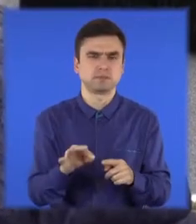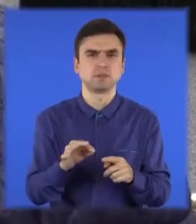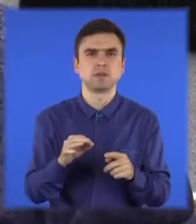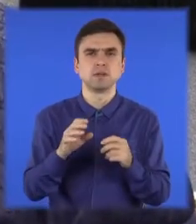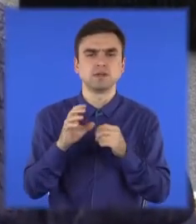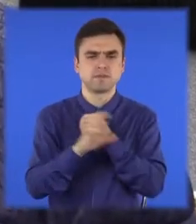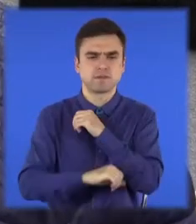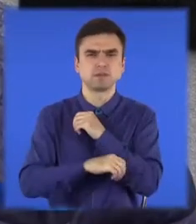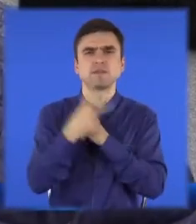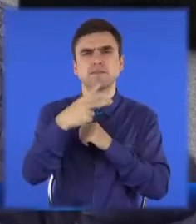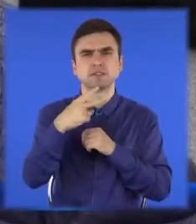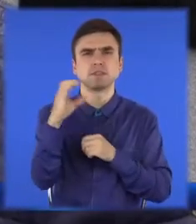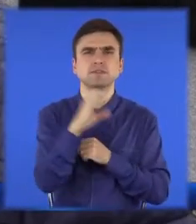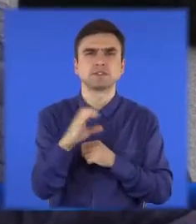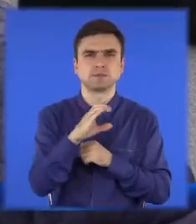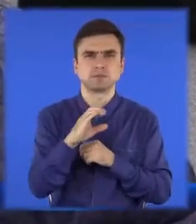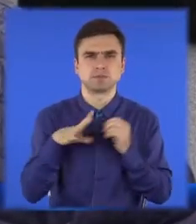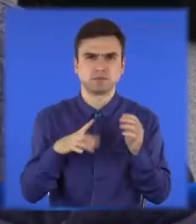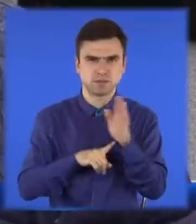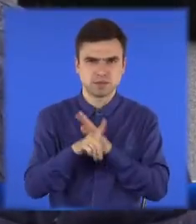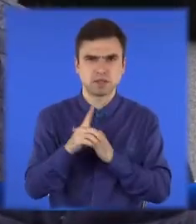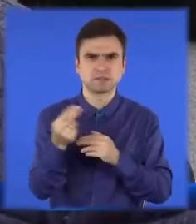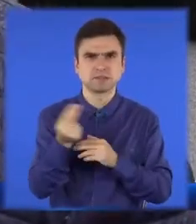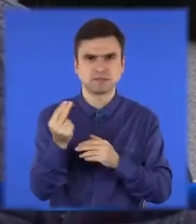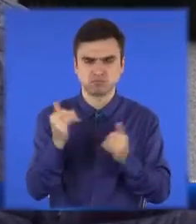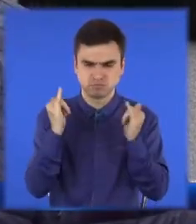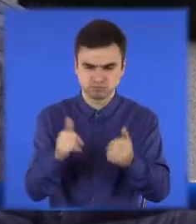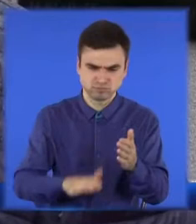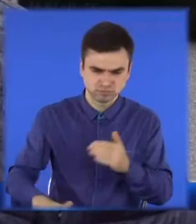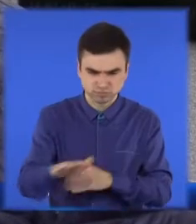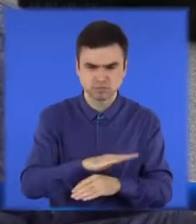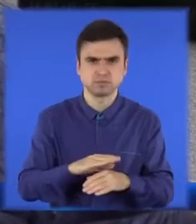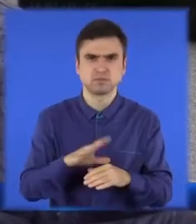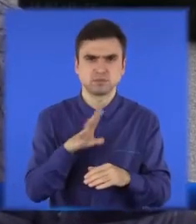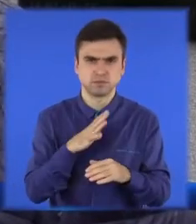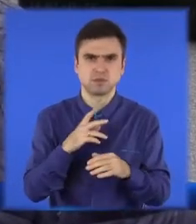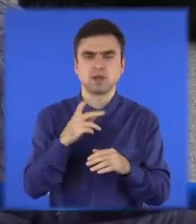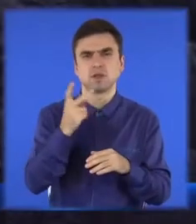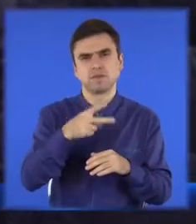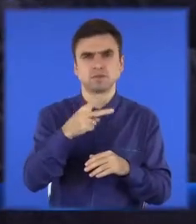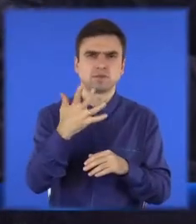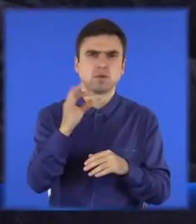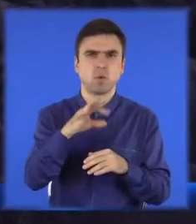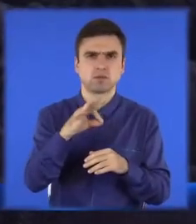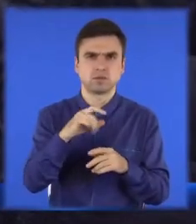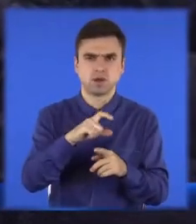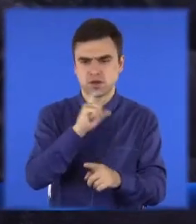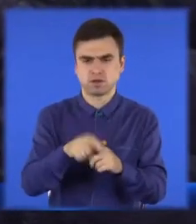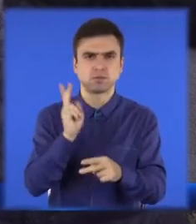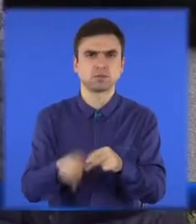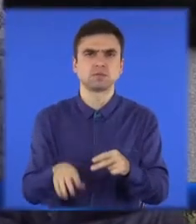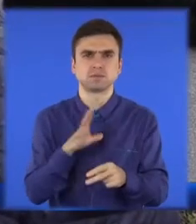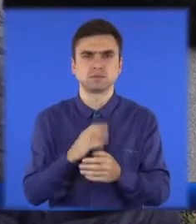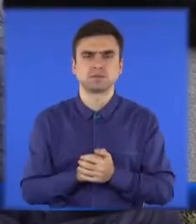в 20-х числах сентября. Ми почали з фундамента, і от 20-25 число октября він був завершений. Сьогодні, в честь